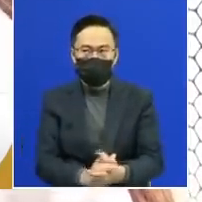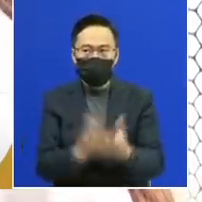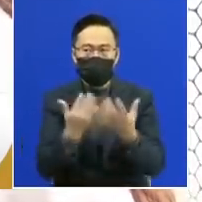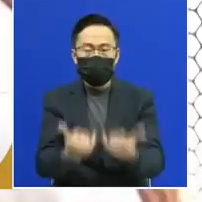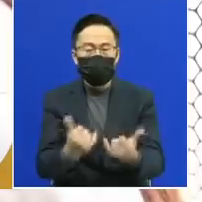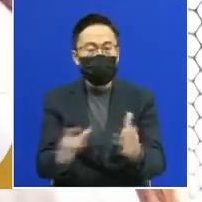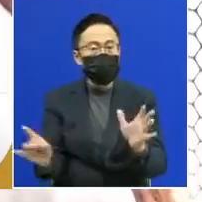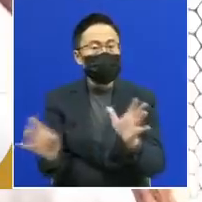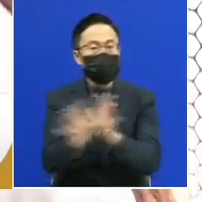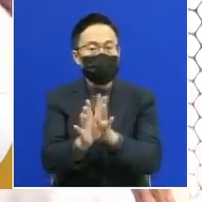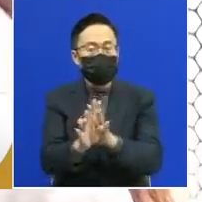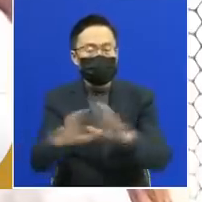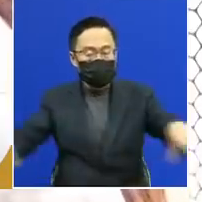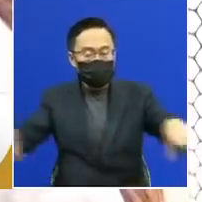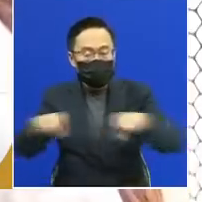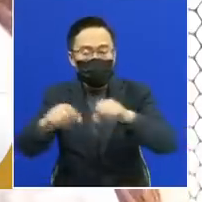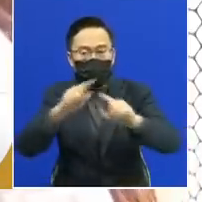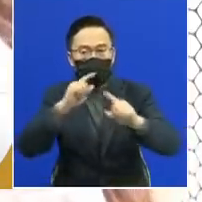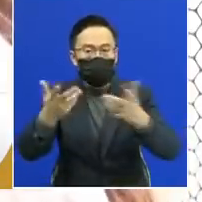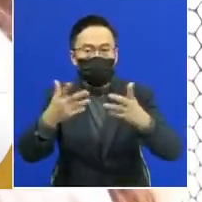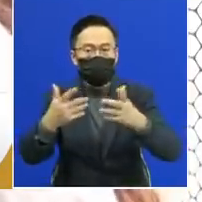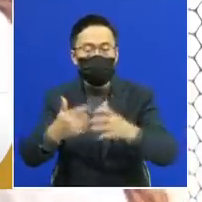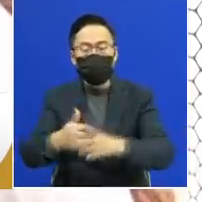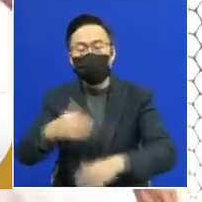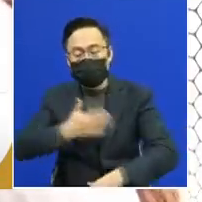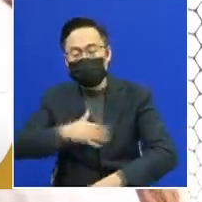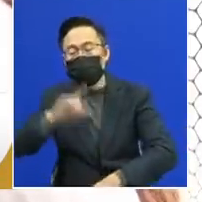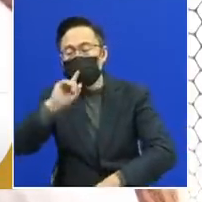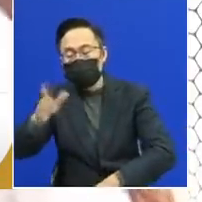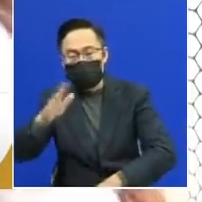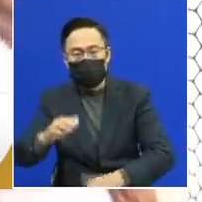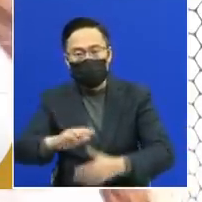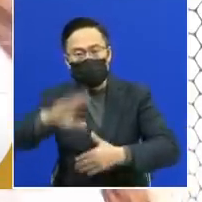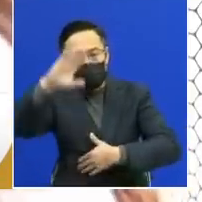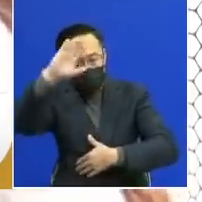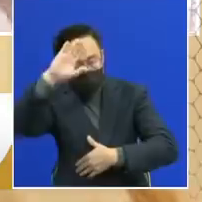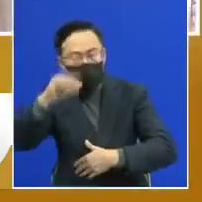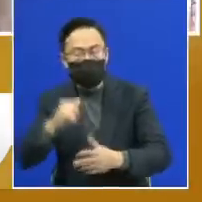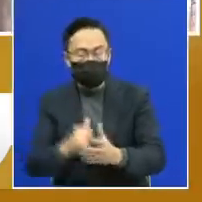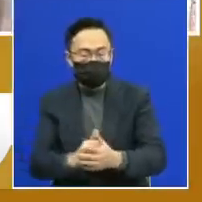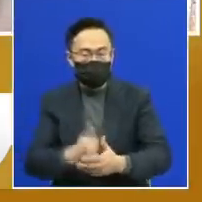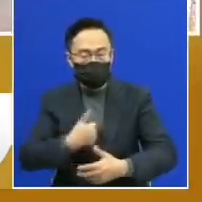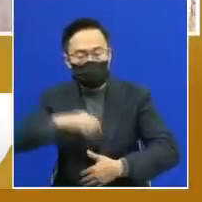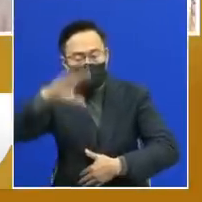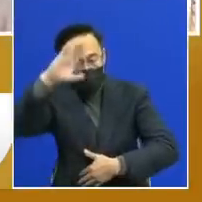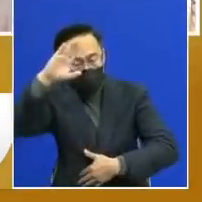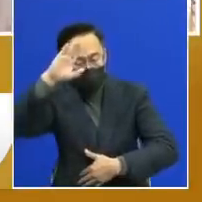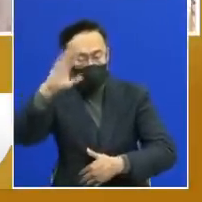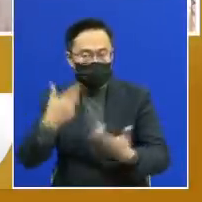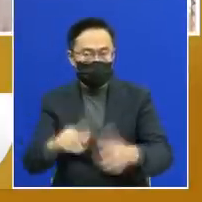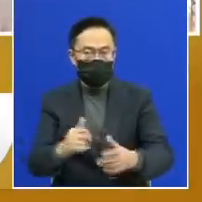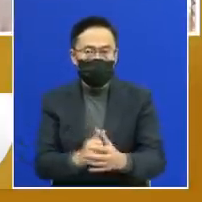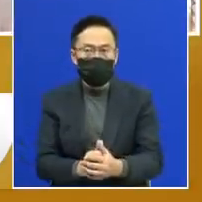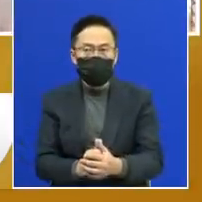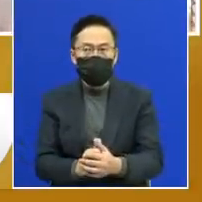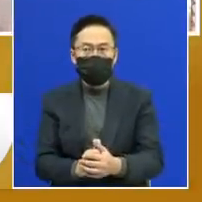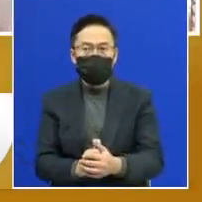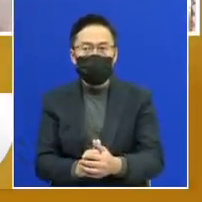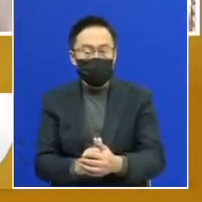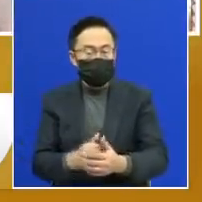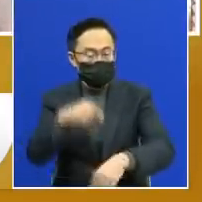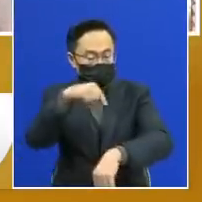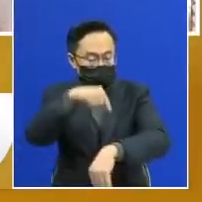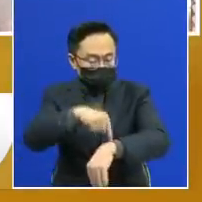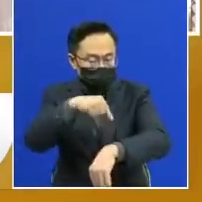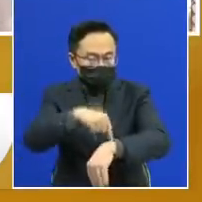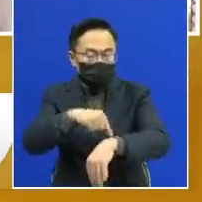าเขาก็บอกว่าแฟนพี่ไม่สบายเดี๋ยวให้เขามานะแล้ววันรุ่งขึ้นพี่ก็มาหาน้องเขาที่บ้านแต่เช้า